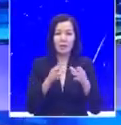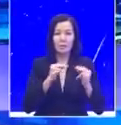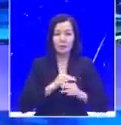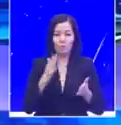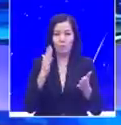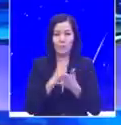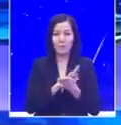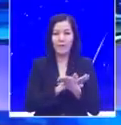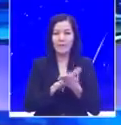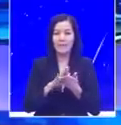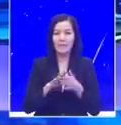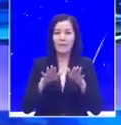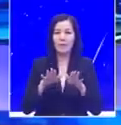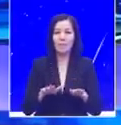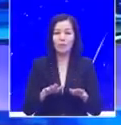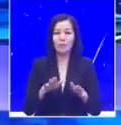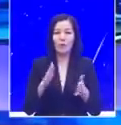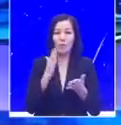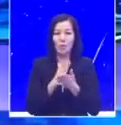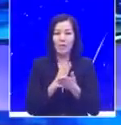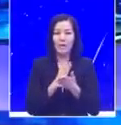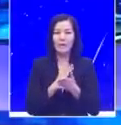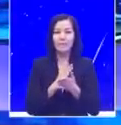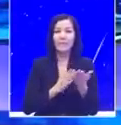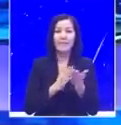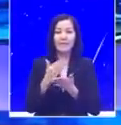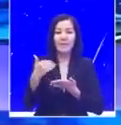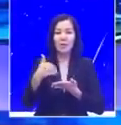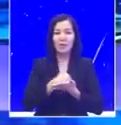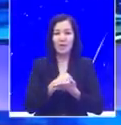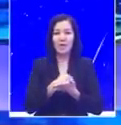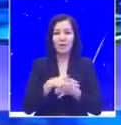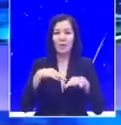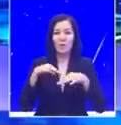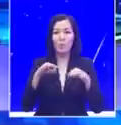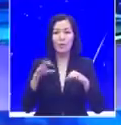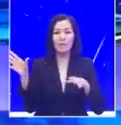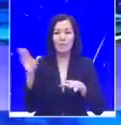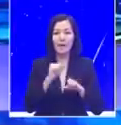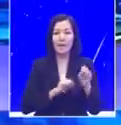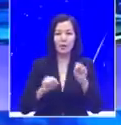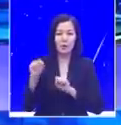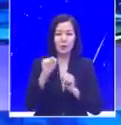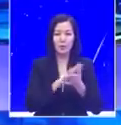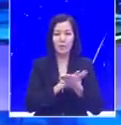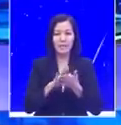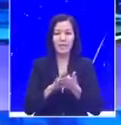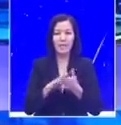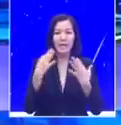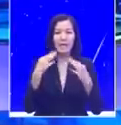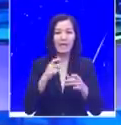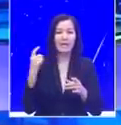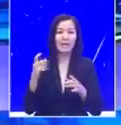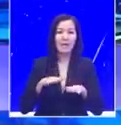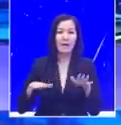арнайы штаб жұмыс істеп жатыр. Санитарлық пост қойылған, кірген шыққан көліктер жаппай залалсыздандырылады. Еркін экономикалық